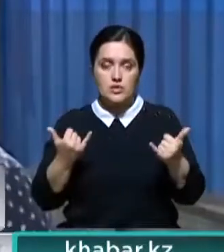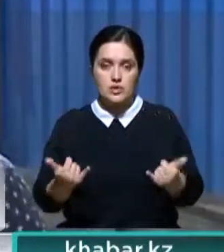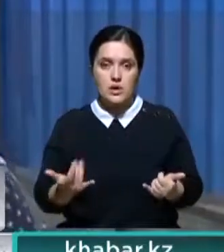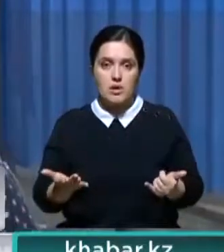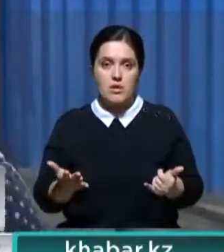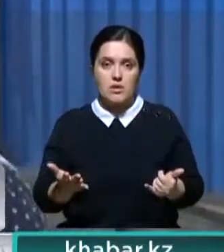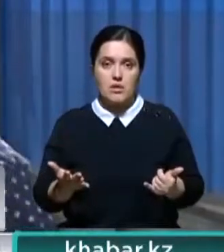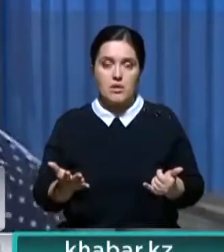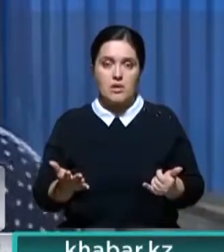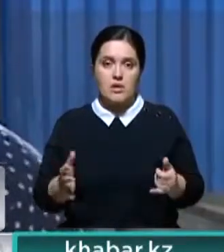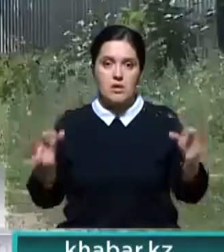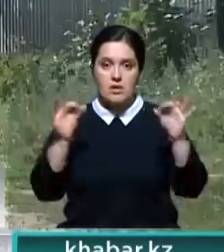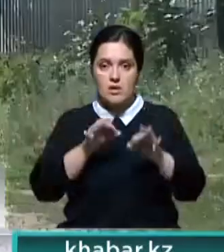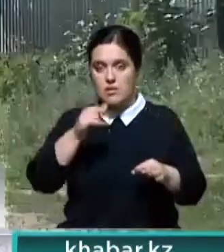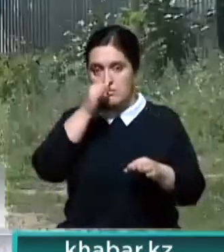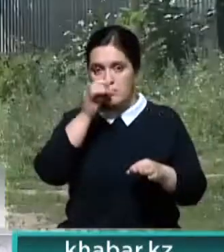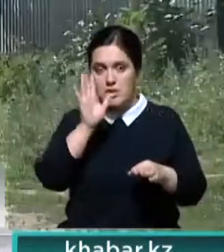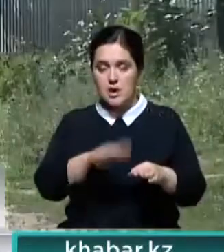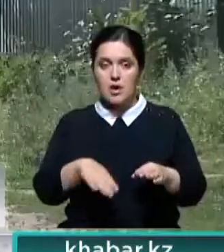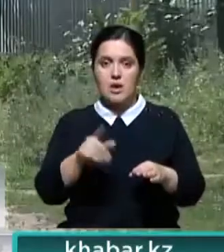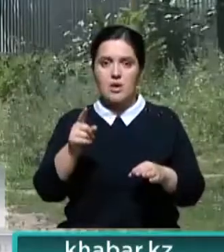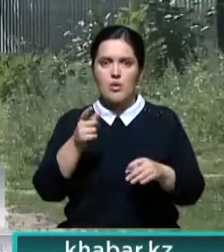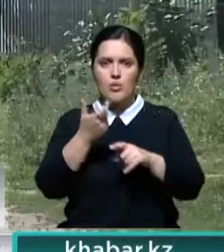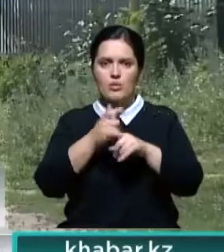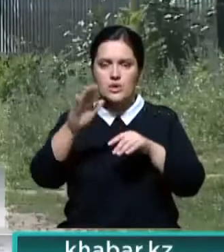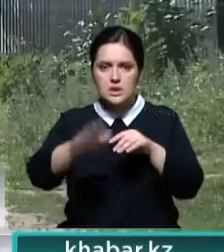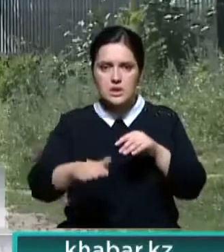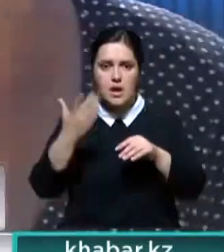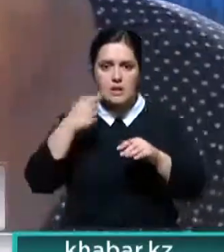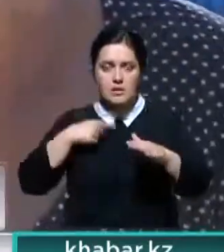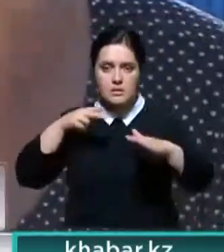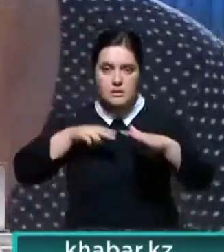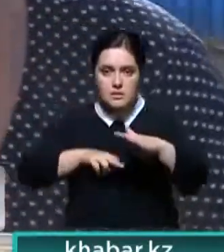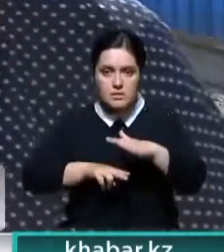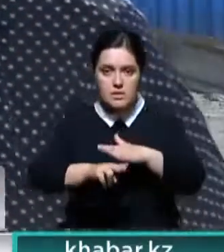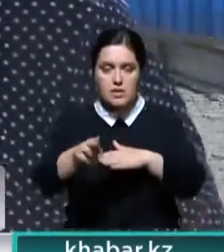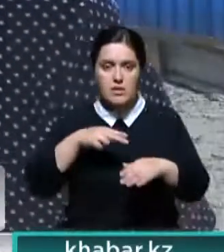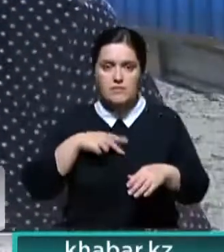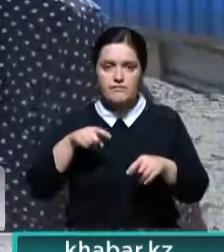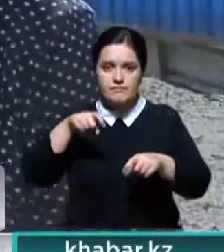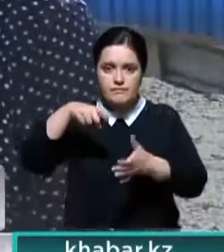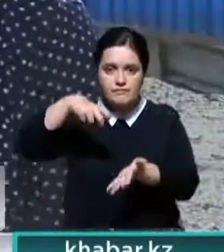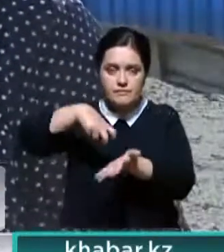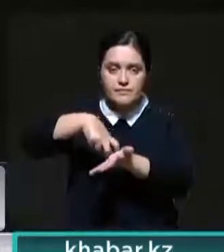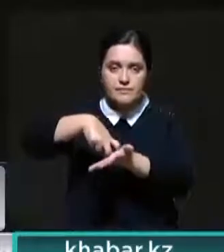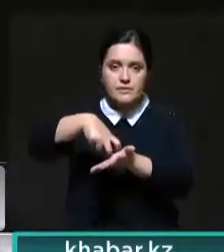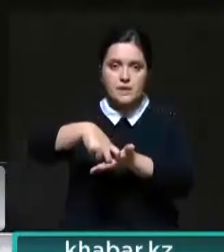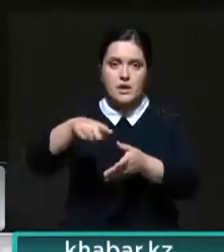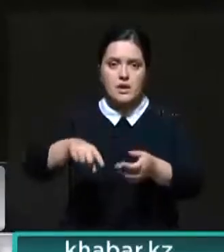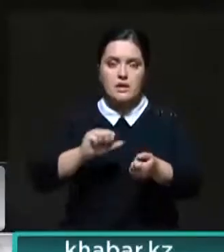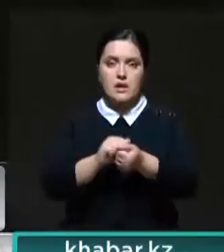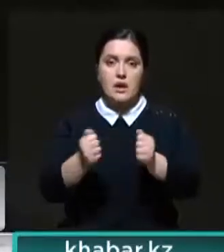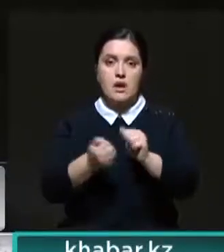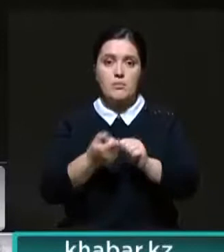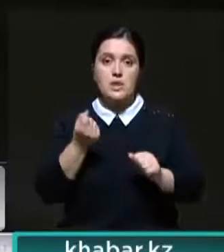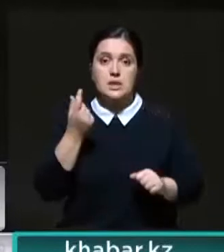они поезда не расцепляют, а вагоны очень низкие. Когда мы пролазим, на коленках ползаем, а там еще щебень. Уже